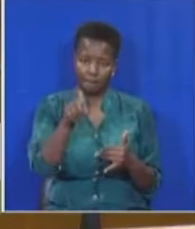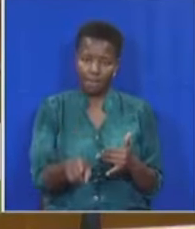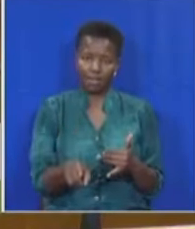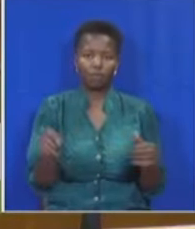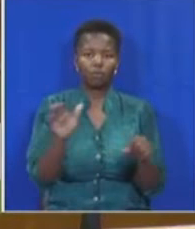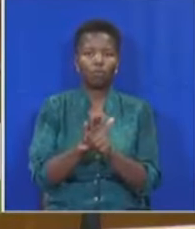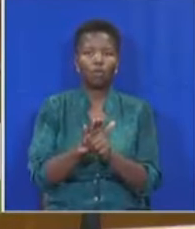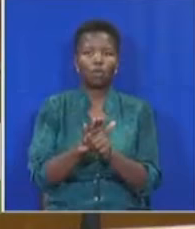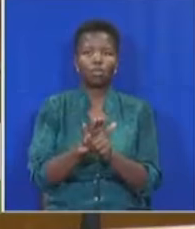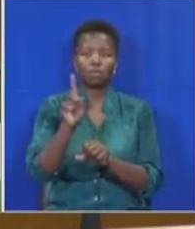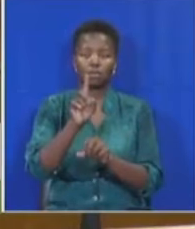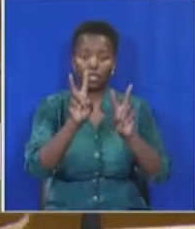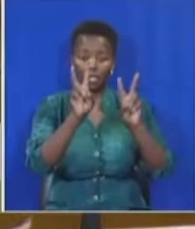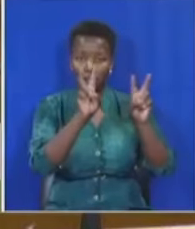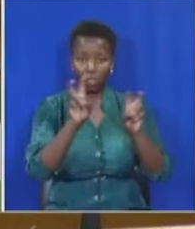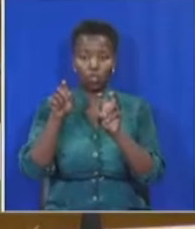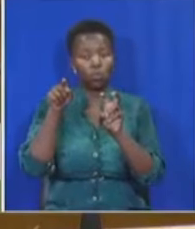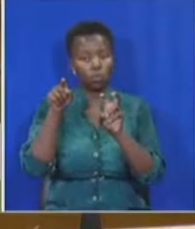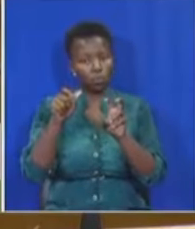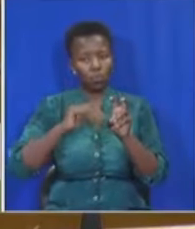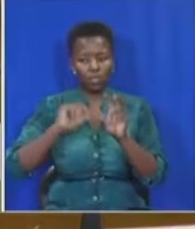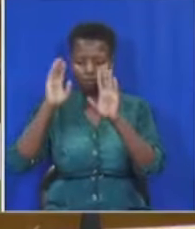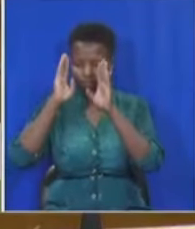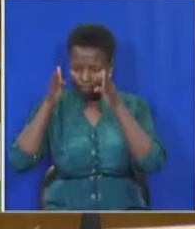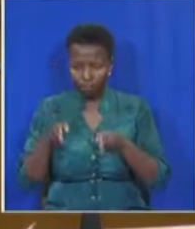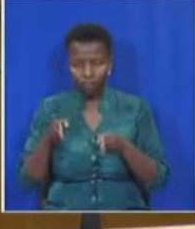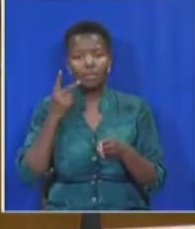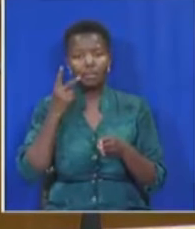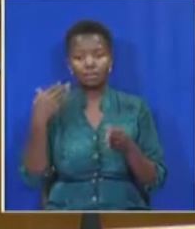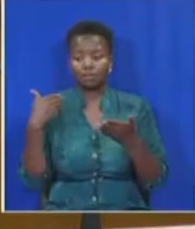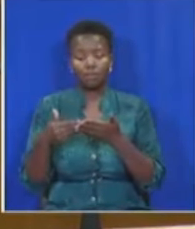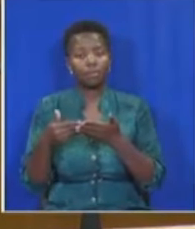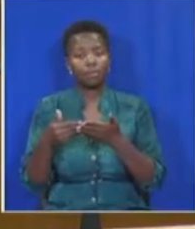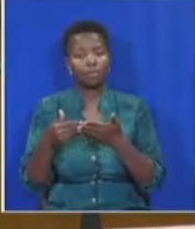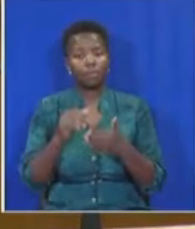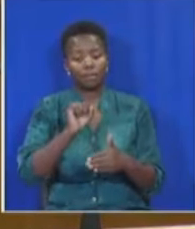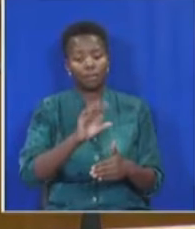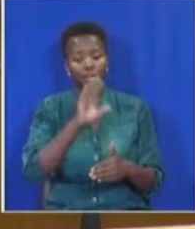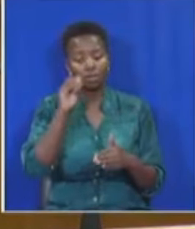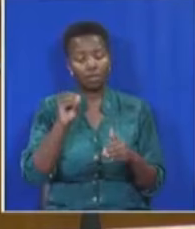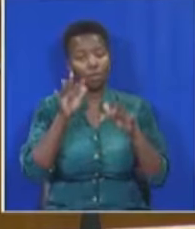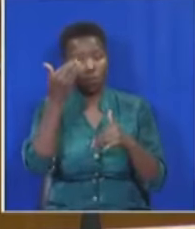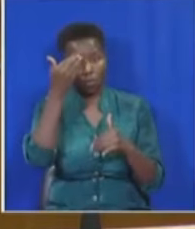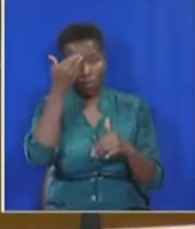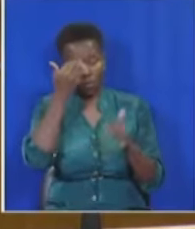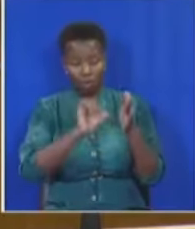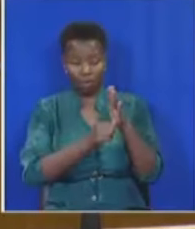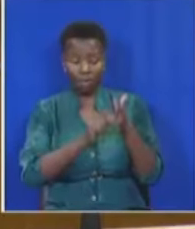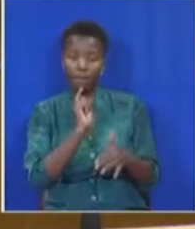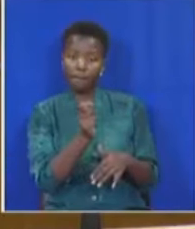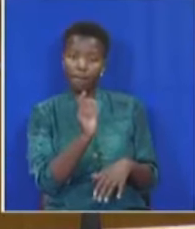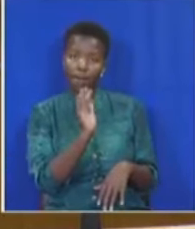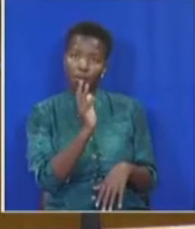wokuba baya kubhatalwa na abantu bakuthi ndivile ke kusithwa akusaxoxwa